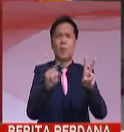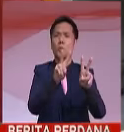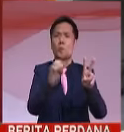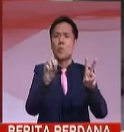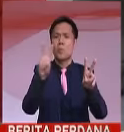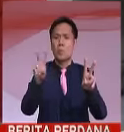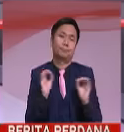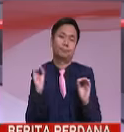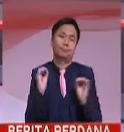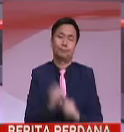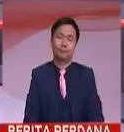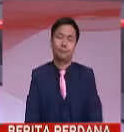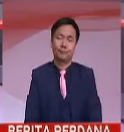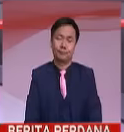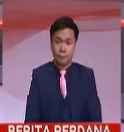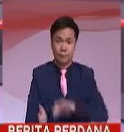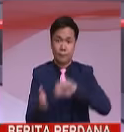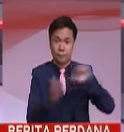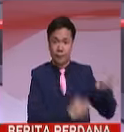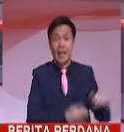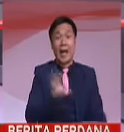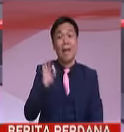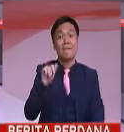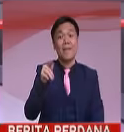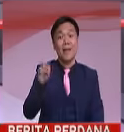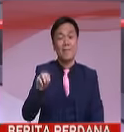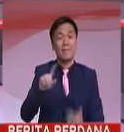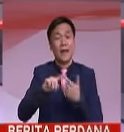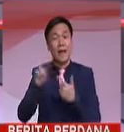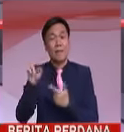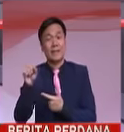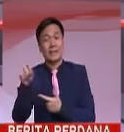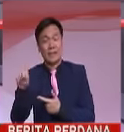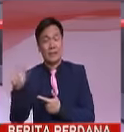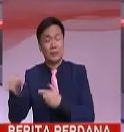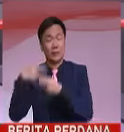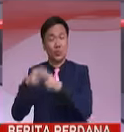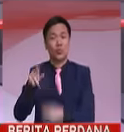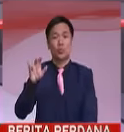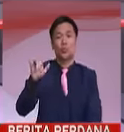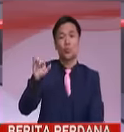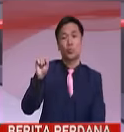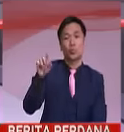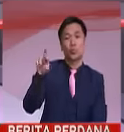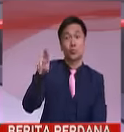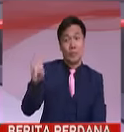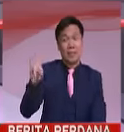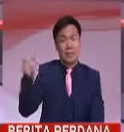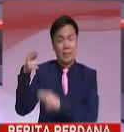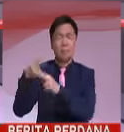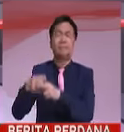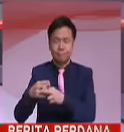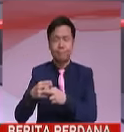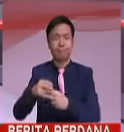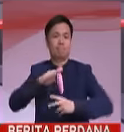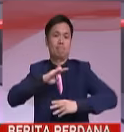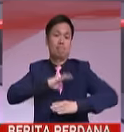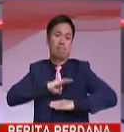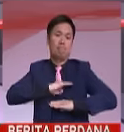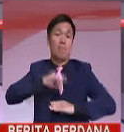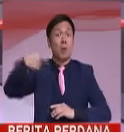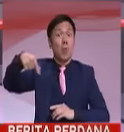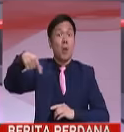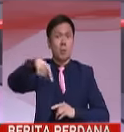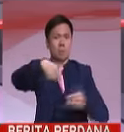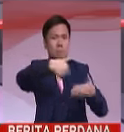2002 medali Square Project FM nasyla mengakui berpuas hati dengan quality pemain yang